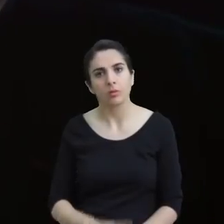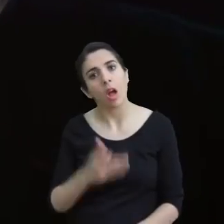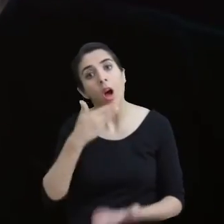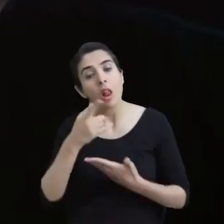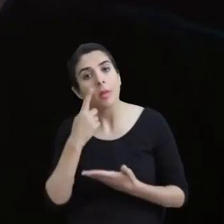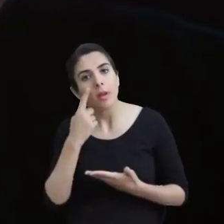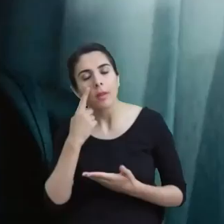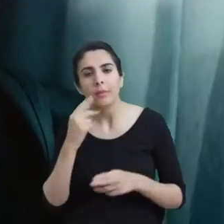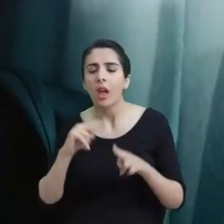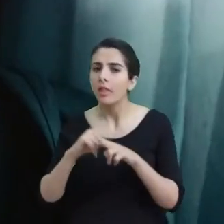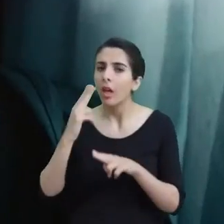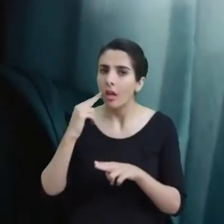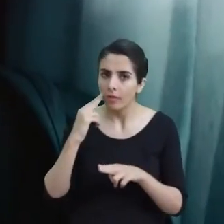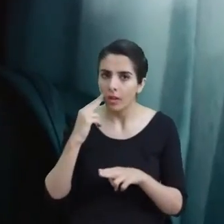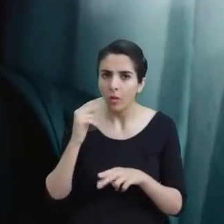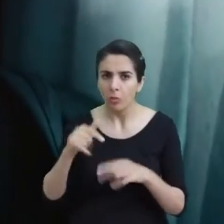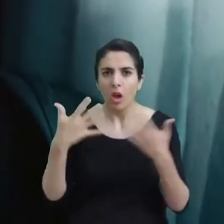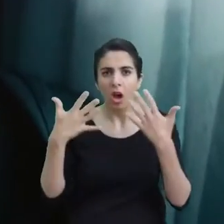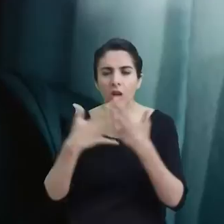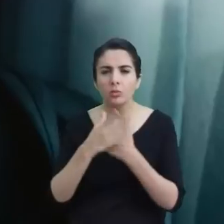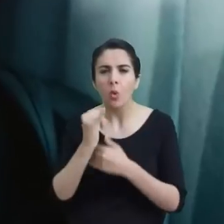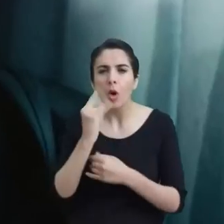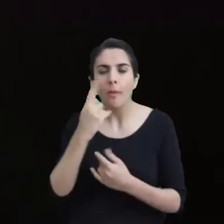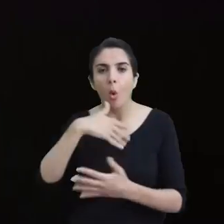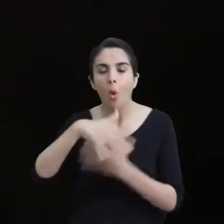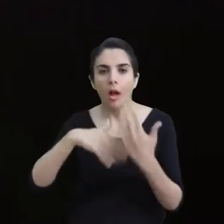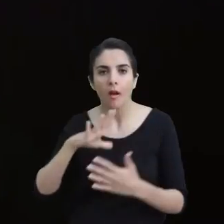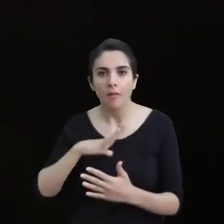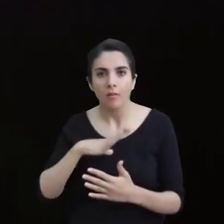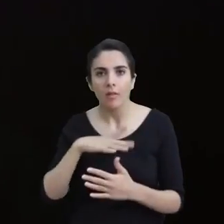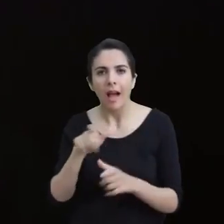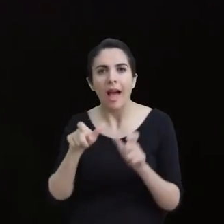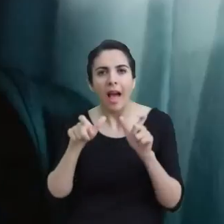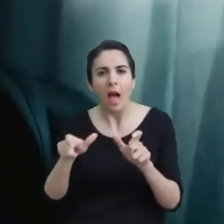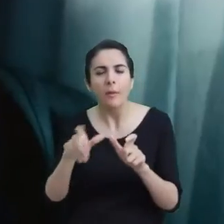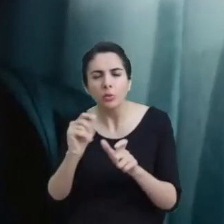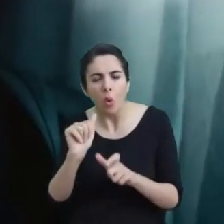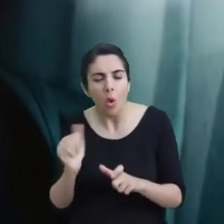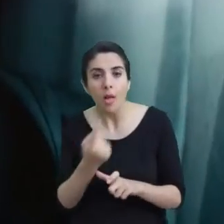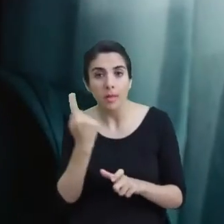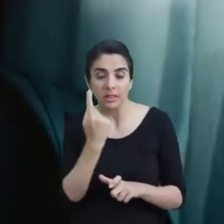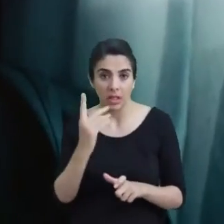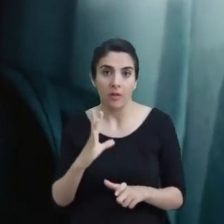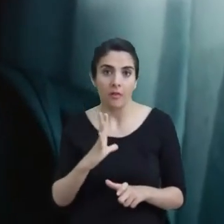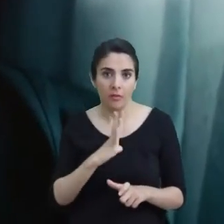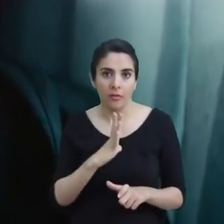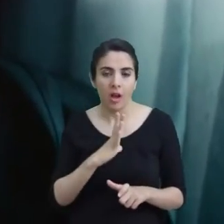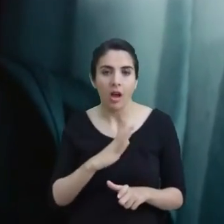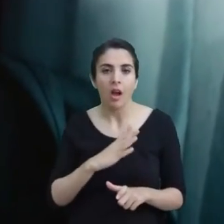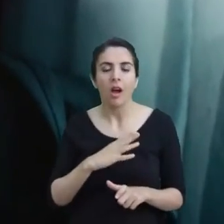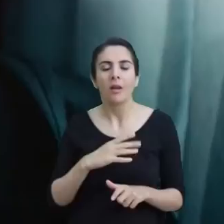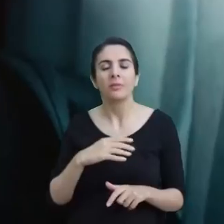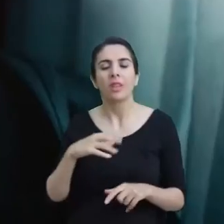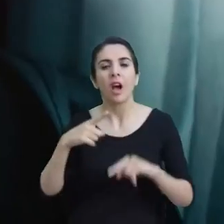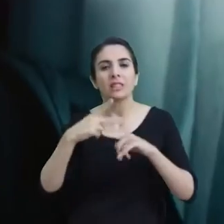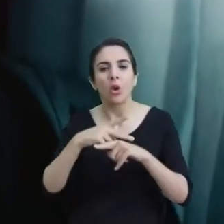Evet paşa, anlat bakalım. Kadı efendi, bu akşam vahim bir olay yaşandı. Emanet-i Mukaddese'nin en kıymetlilerinden